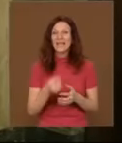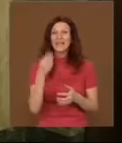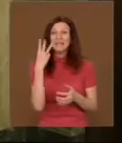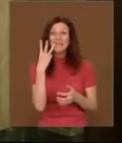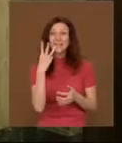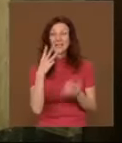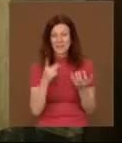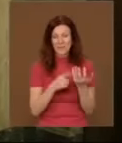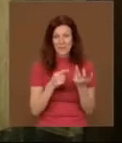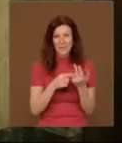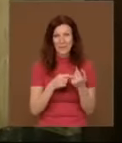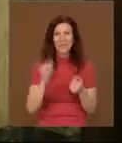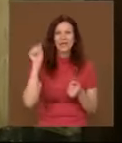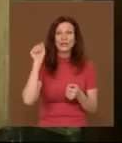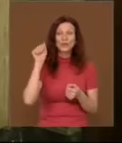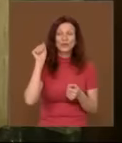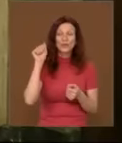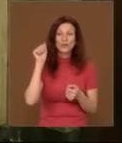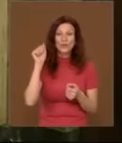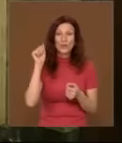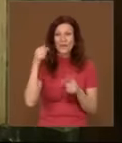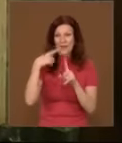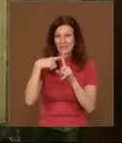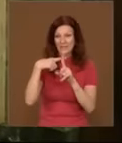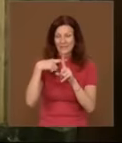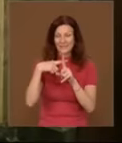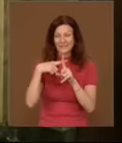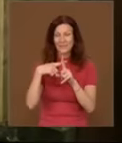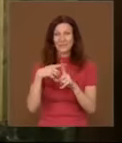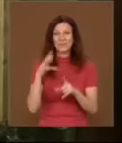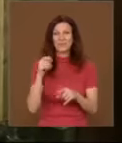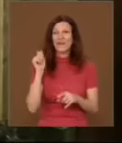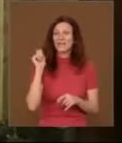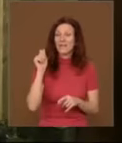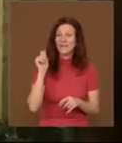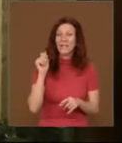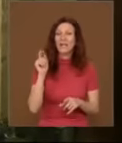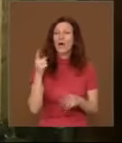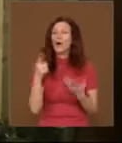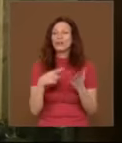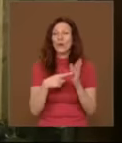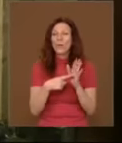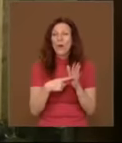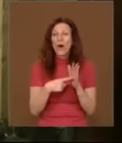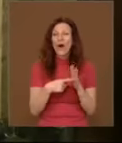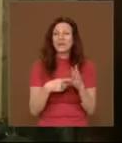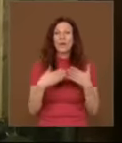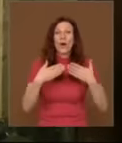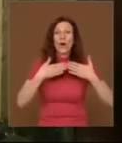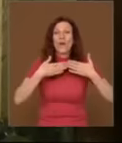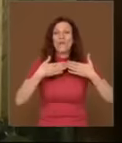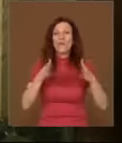трикратно почуква с кръста на вратата, което изобразява отварянето